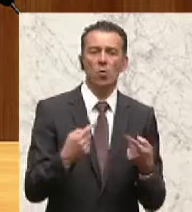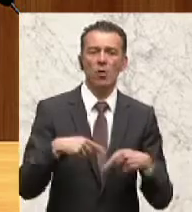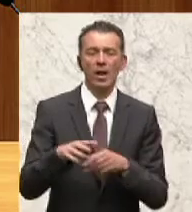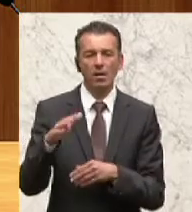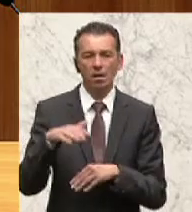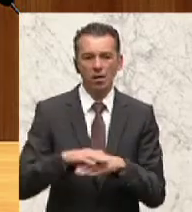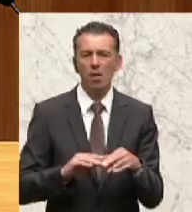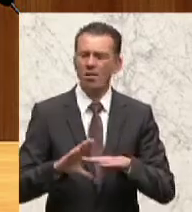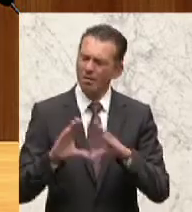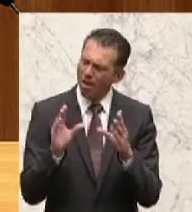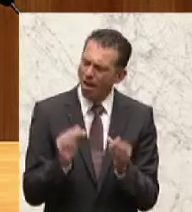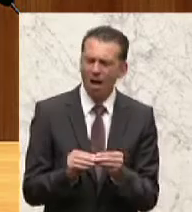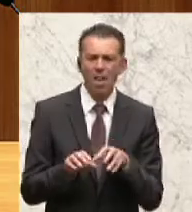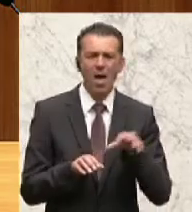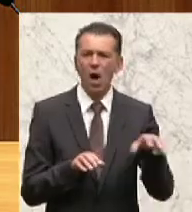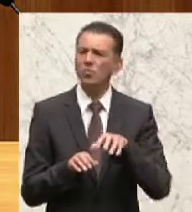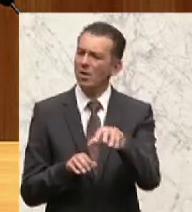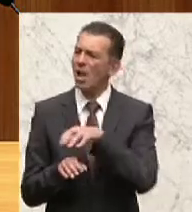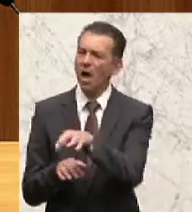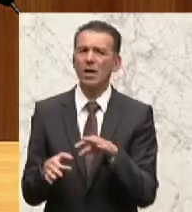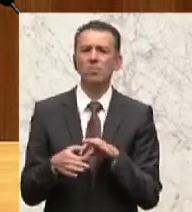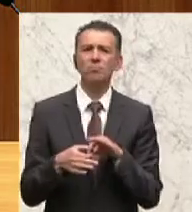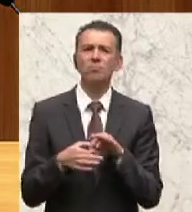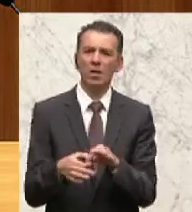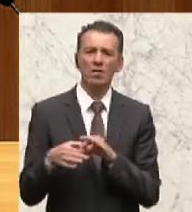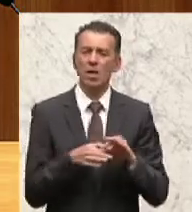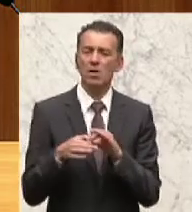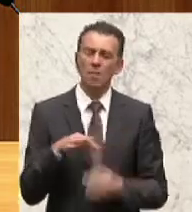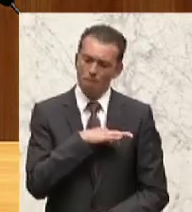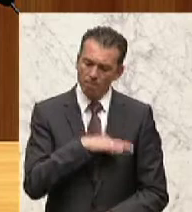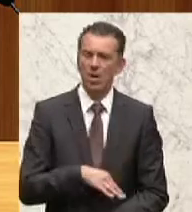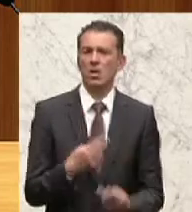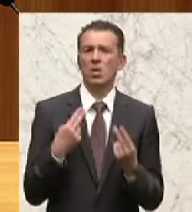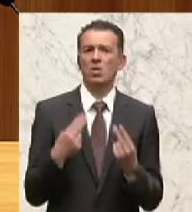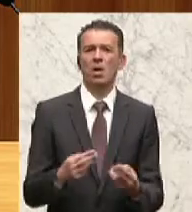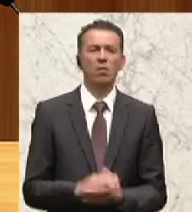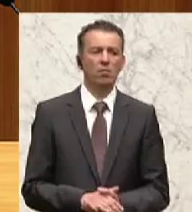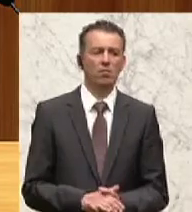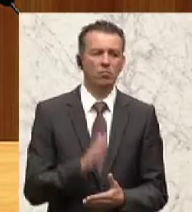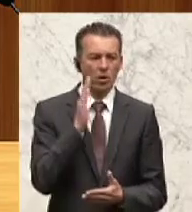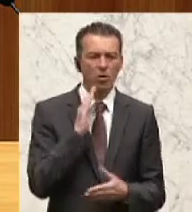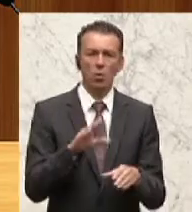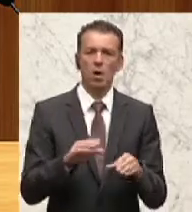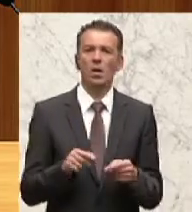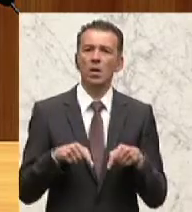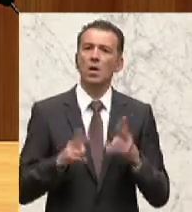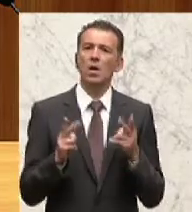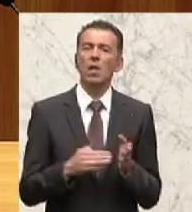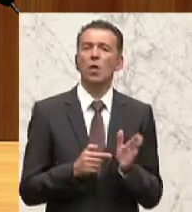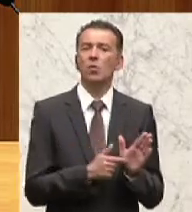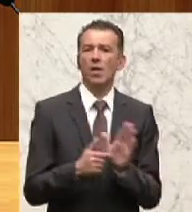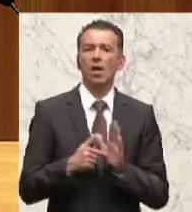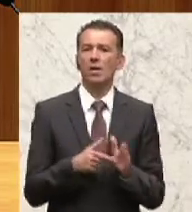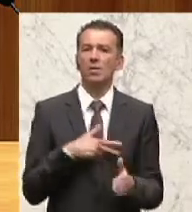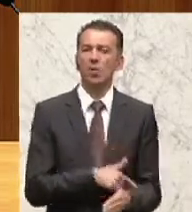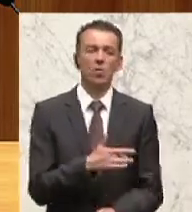diese ausgelagerten gesellschaftlich verbindlich gilt. Ich ersuche um Annahme. Hier können Sie noch zeigen Ihr soziales